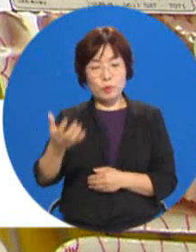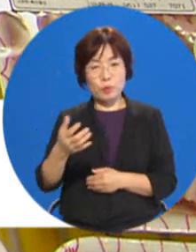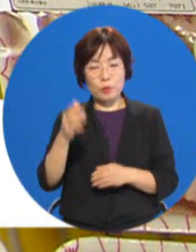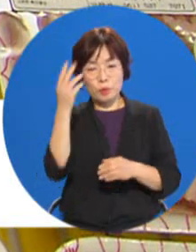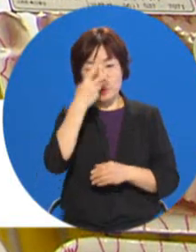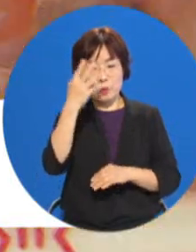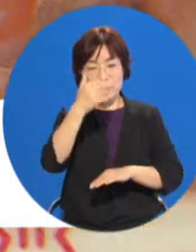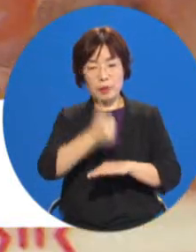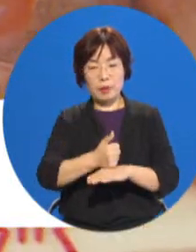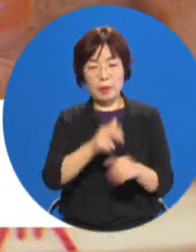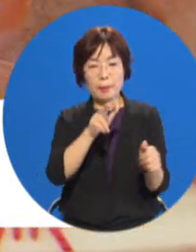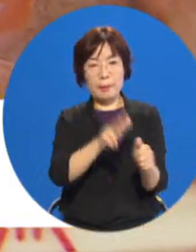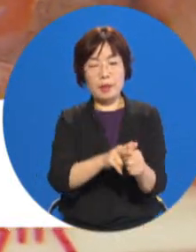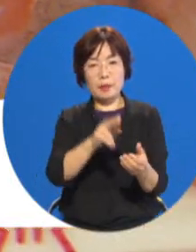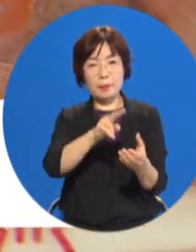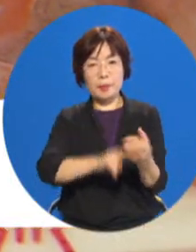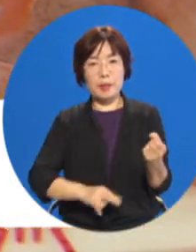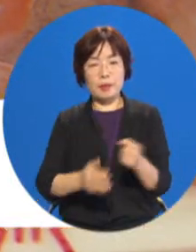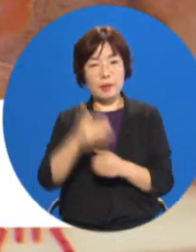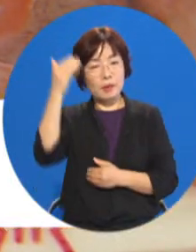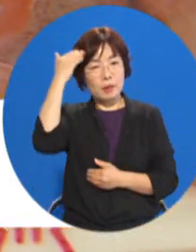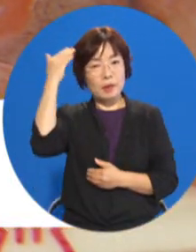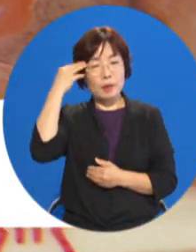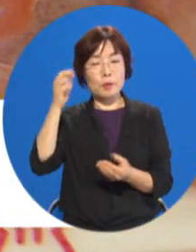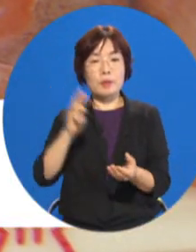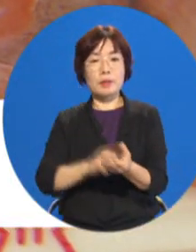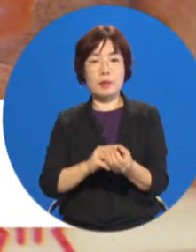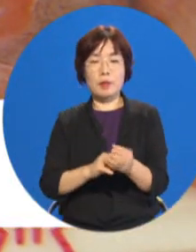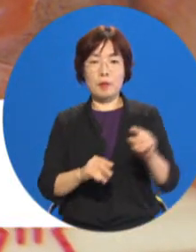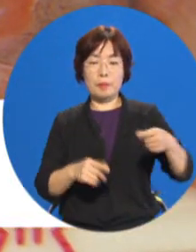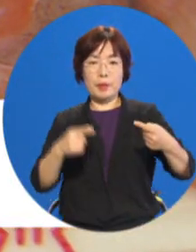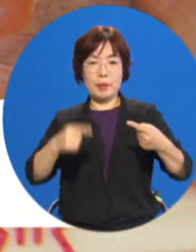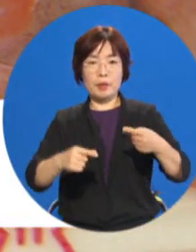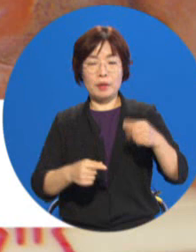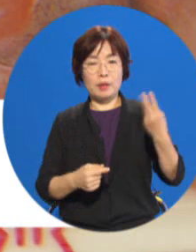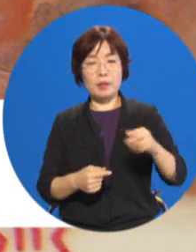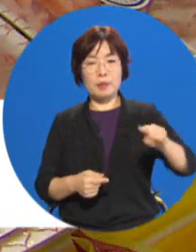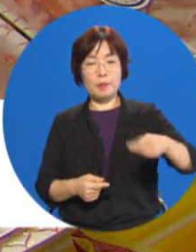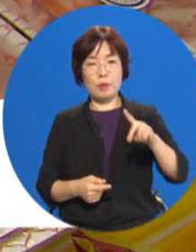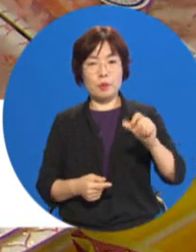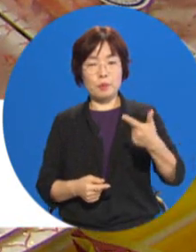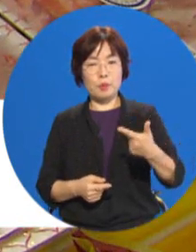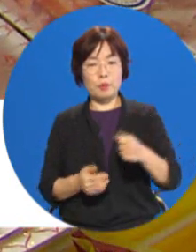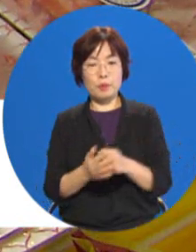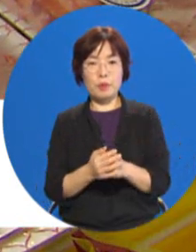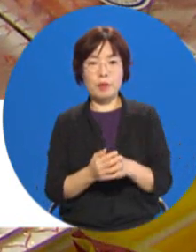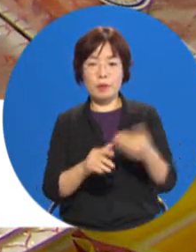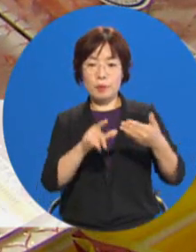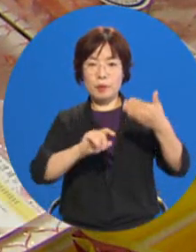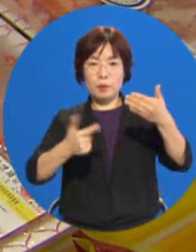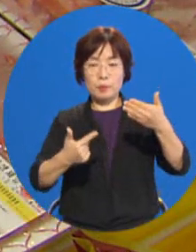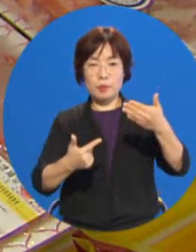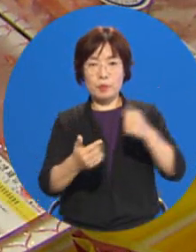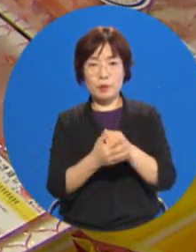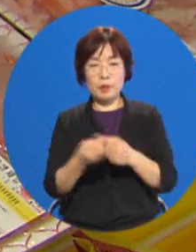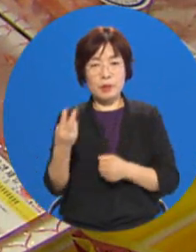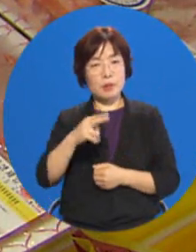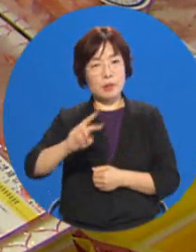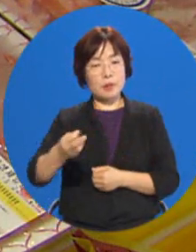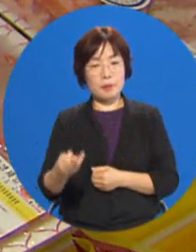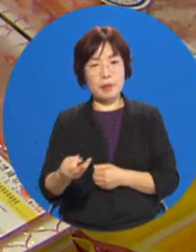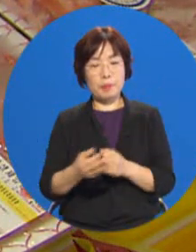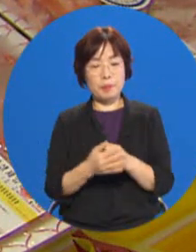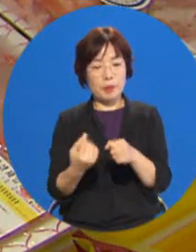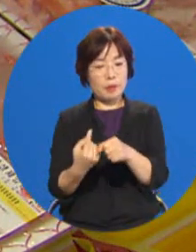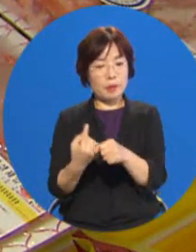조사한 소매 가격은 국산 돼지고기 삼겹살 100g에 2,156원으로 지난달 16일 2,013원은 물론